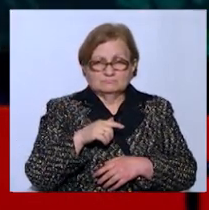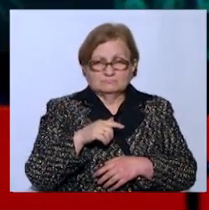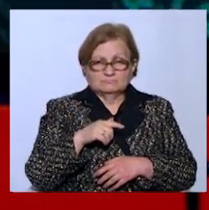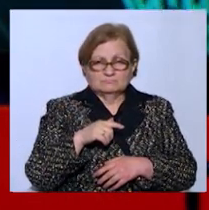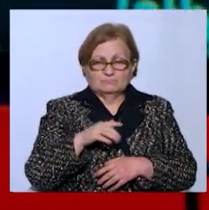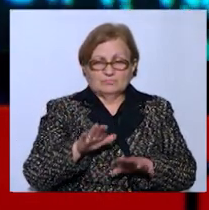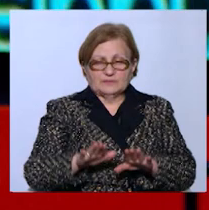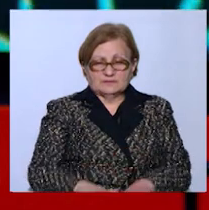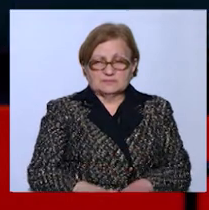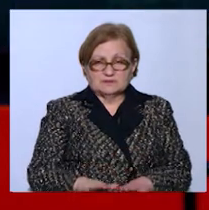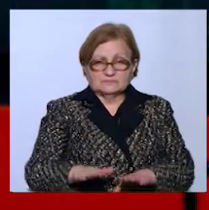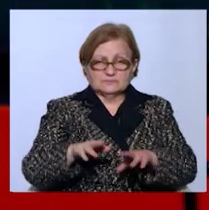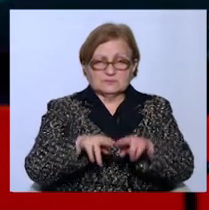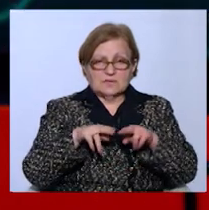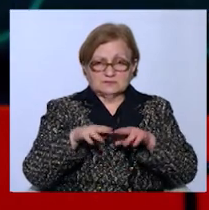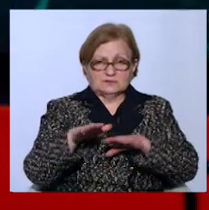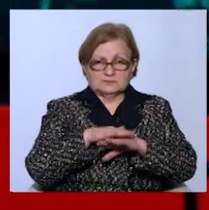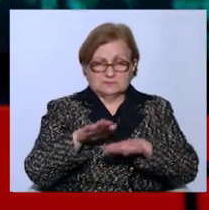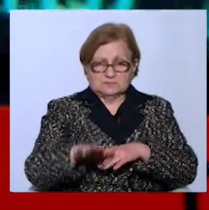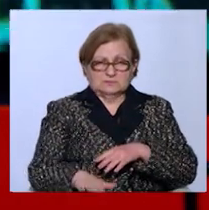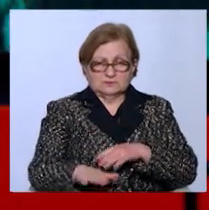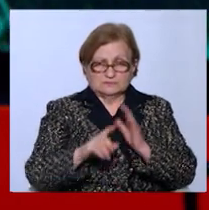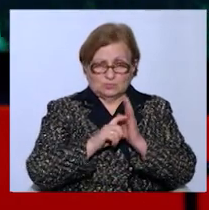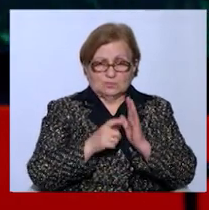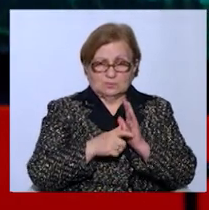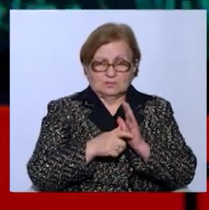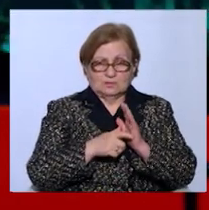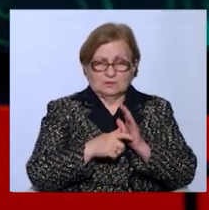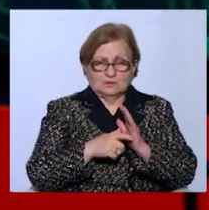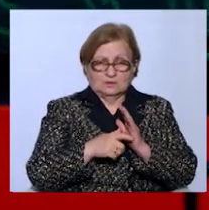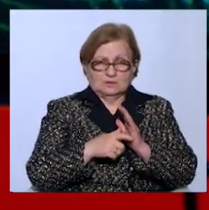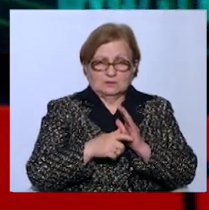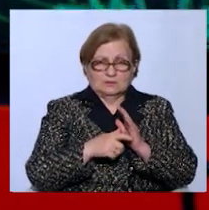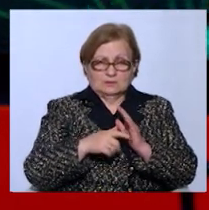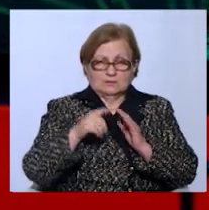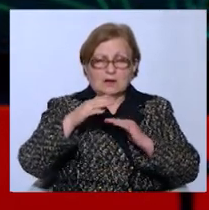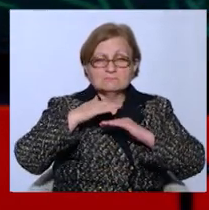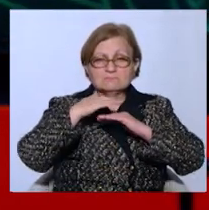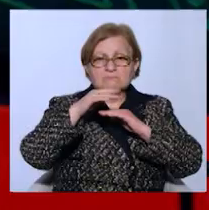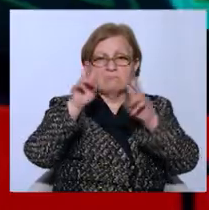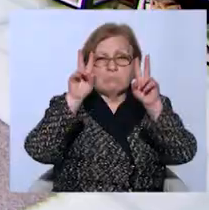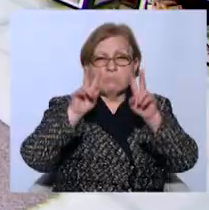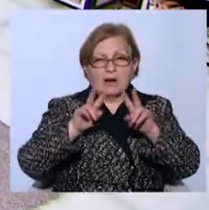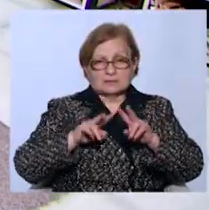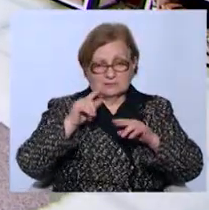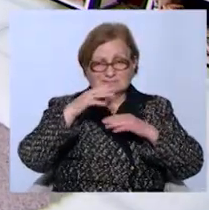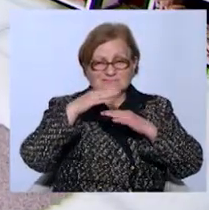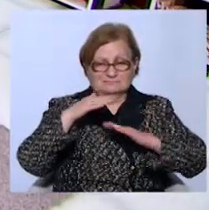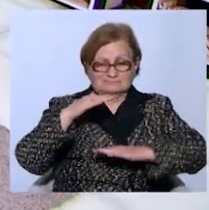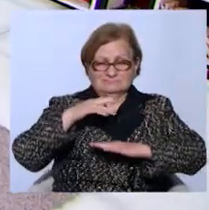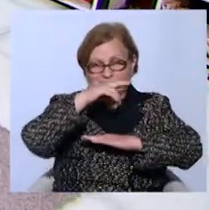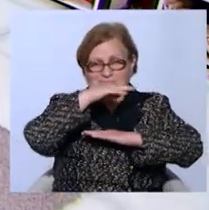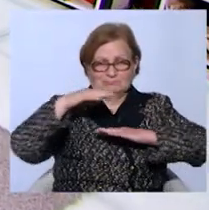ეს დევს იატაკზე, აი ამ სიბტყეში სადღაც. და ზემოთაც არის ამის პარალელური წრფე. პარალელური წრფეებს თქვენ ხედავთ რაც არის,